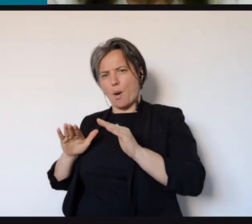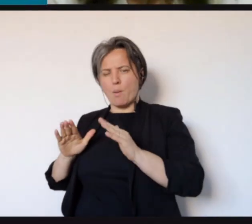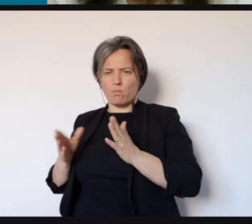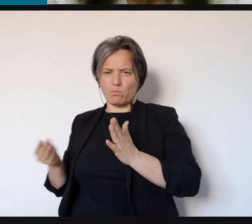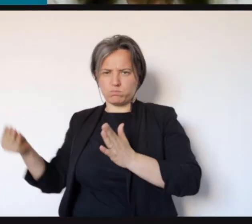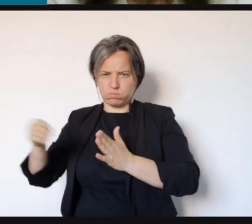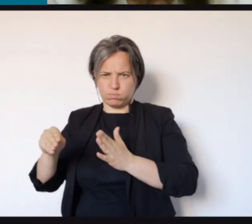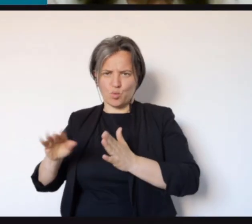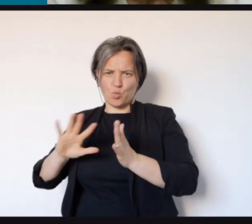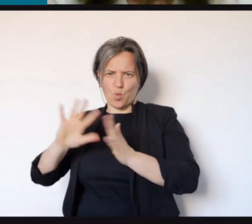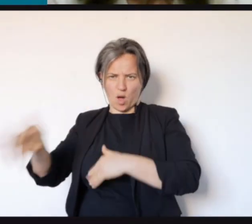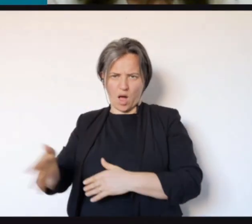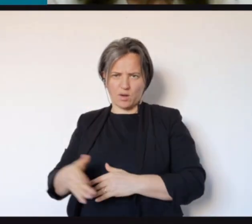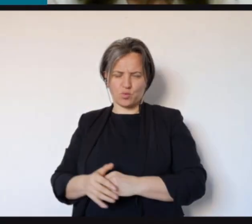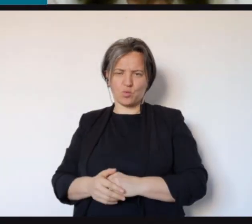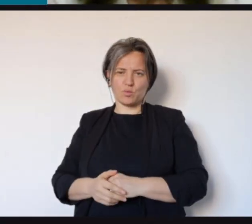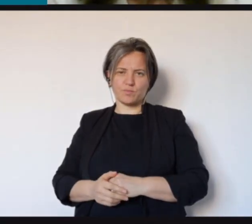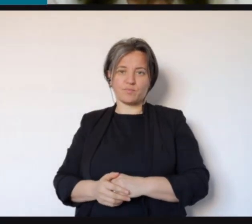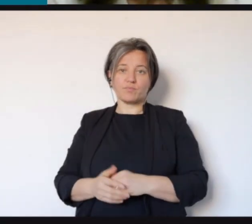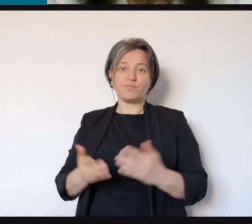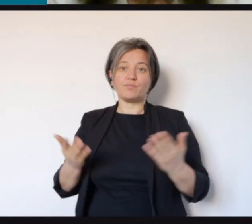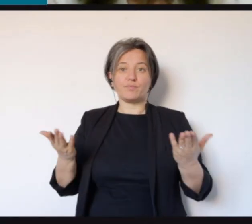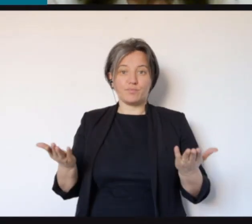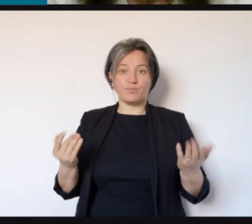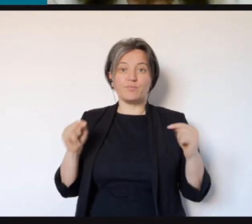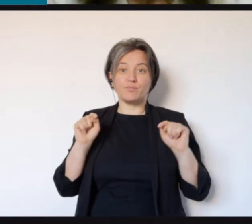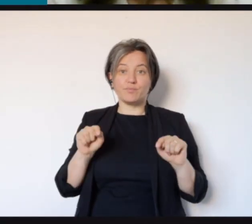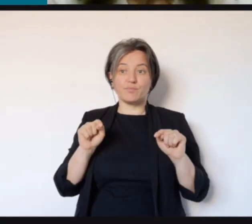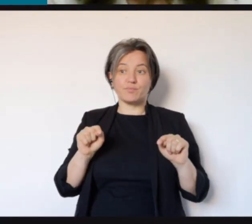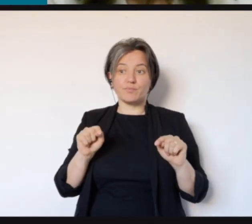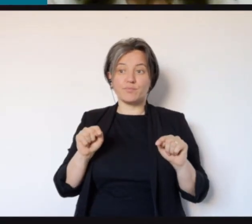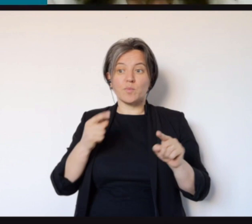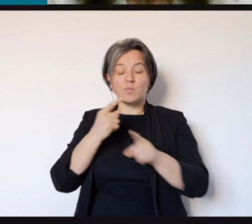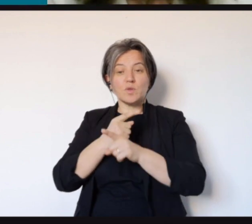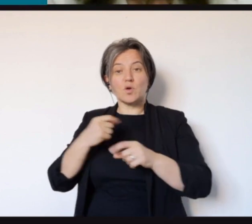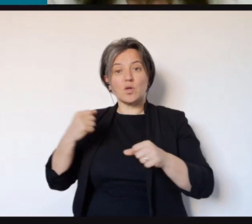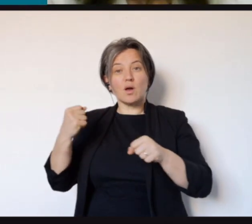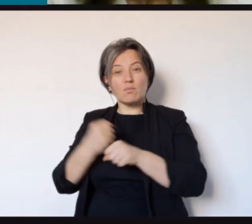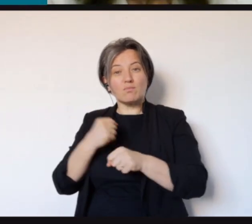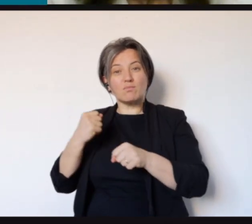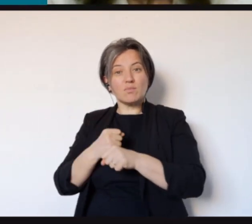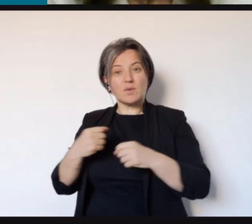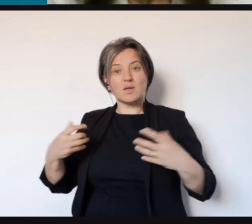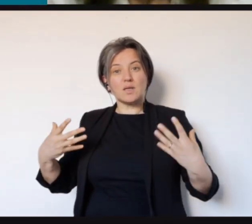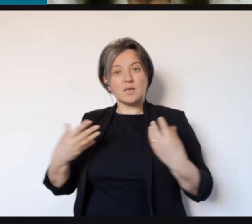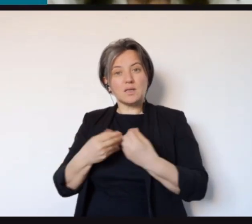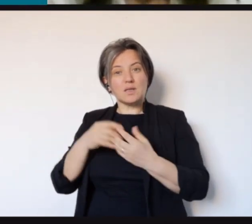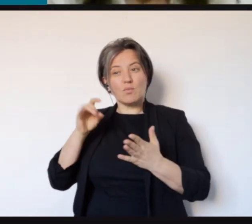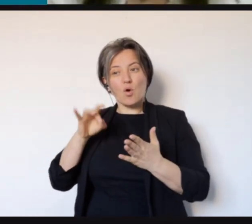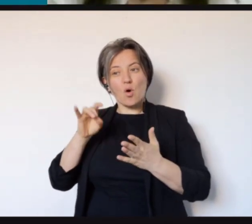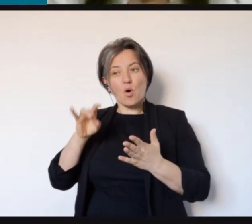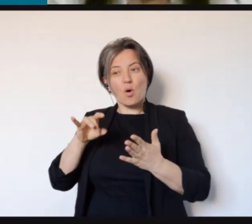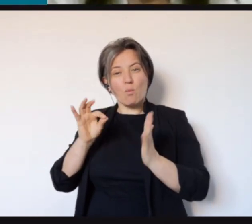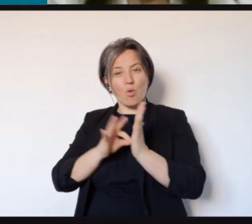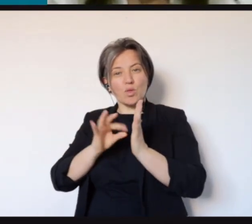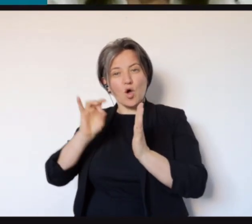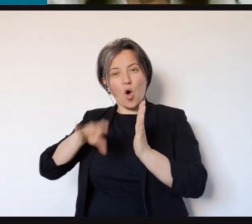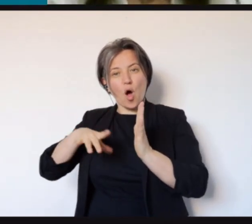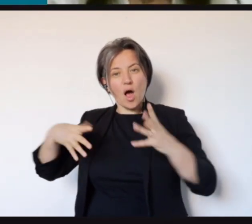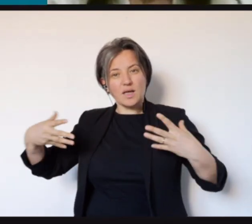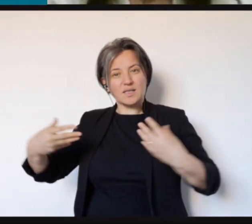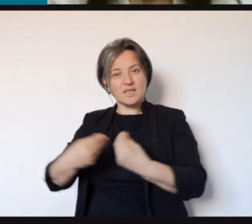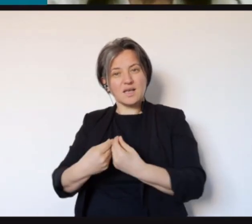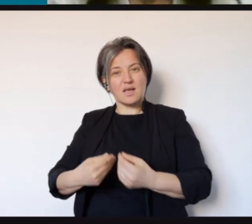in più, però questo significa che poi andrebbe coltivato insieme questo aspetto.